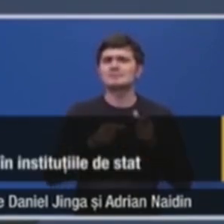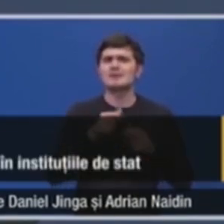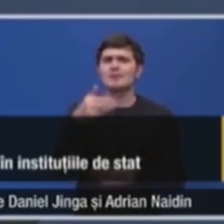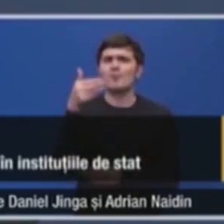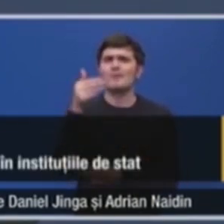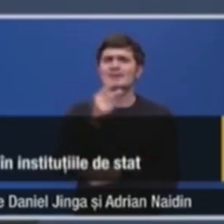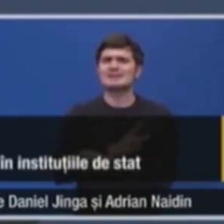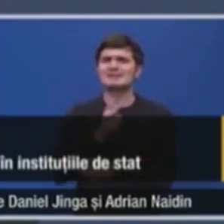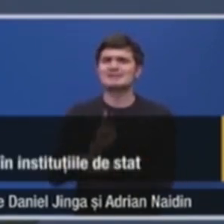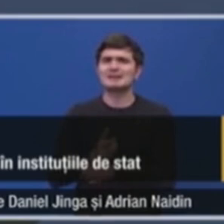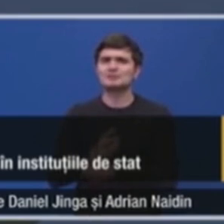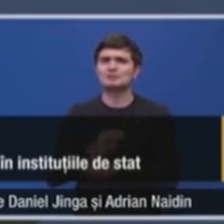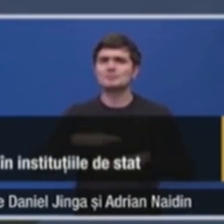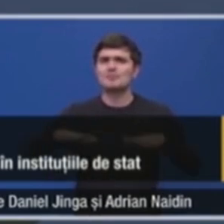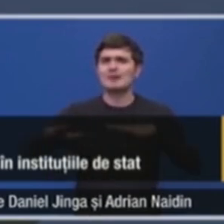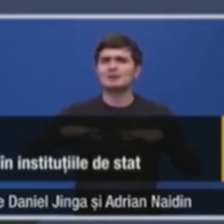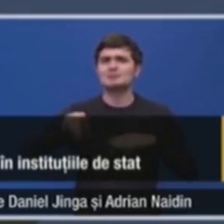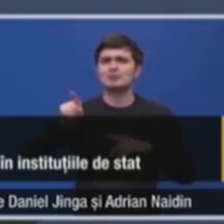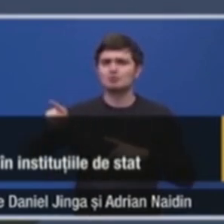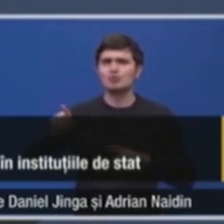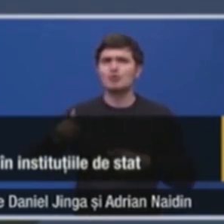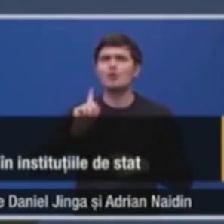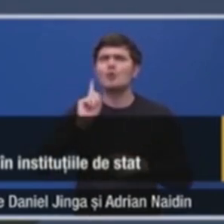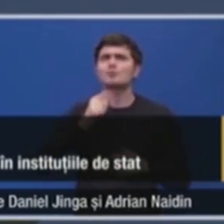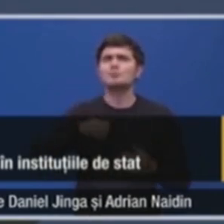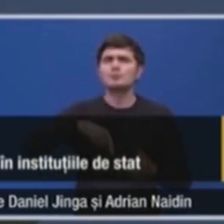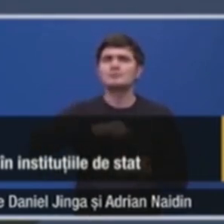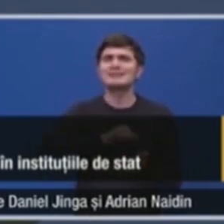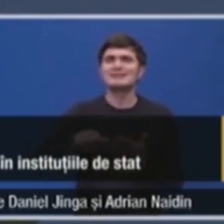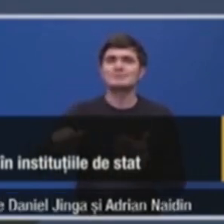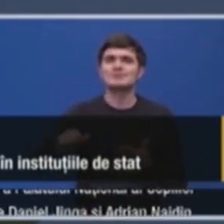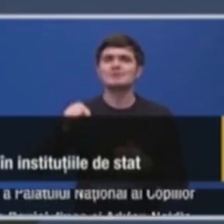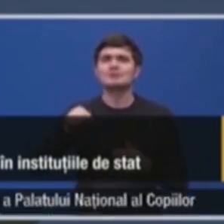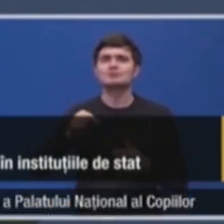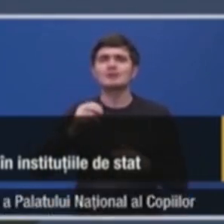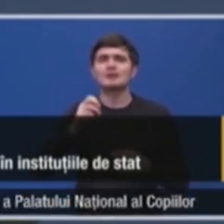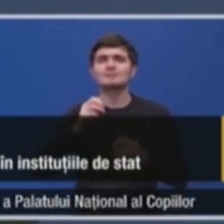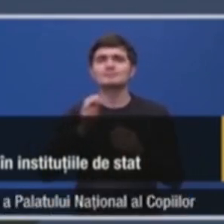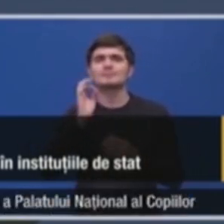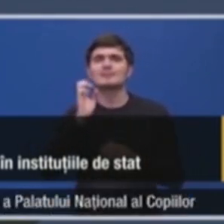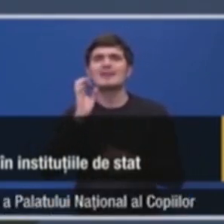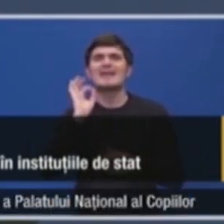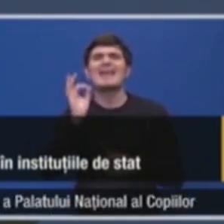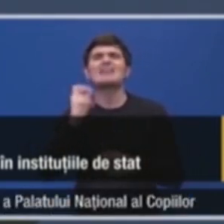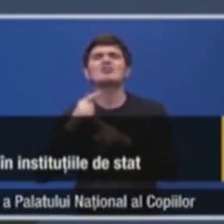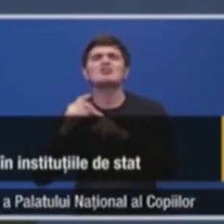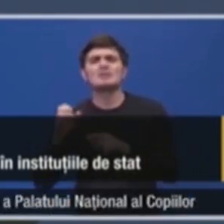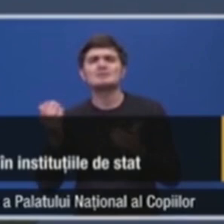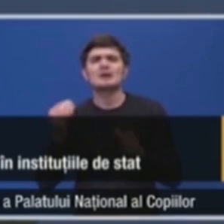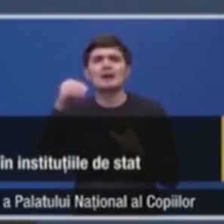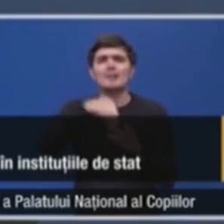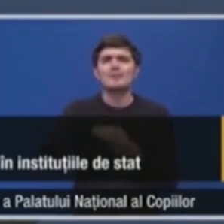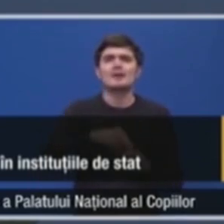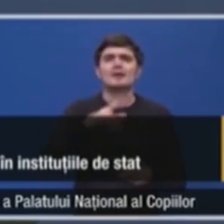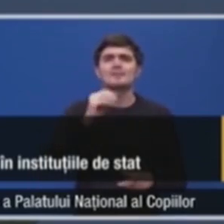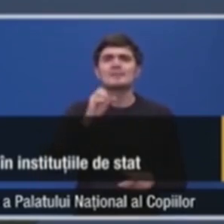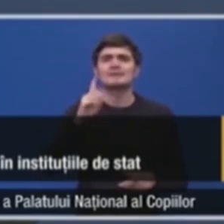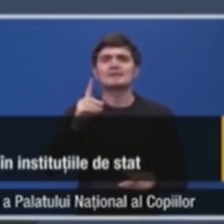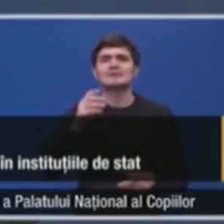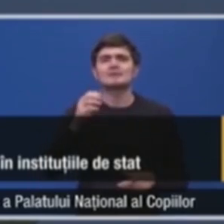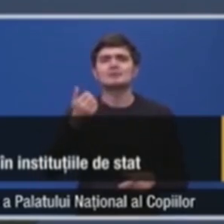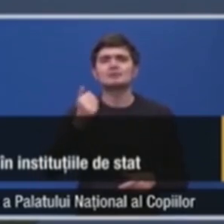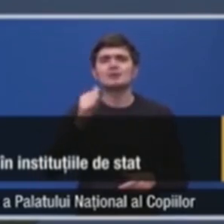stat, la managementul companiilor de stat, vom elimina acele excepții băgate de PSD ALDE în